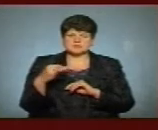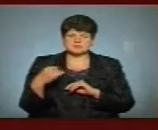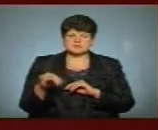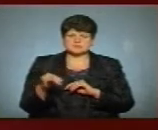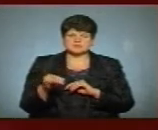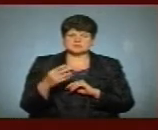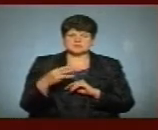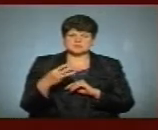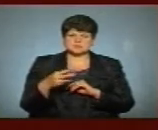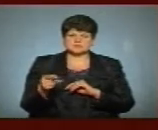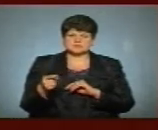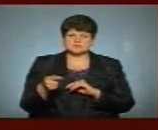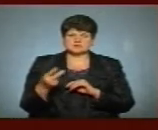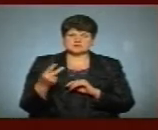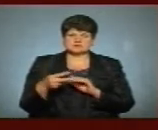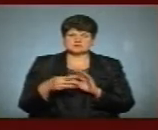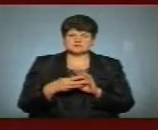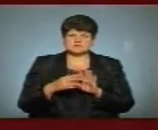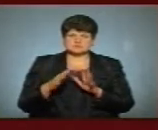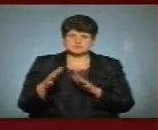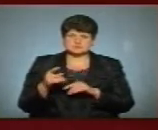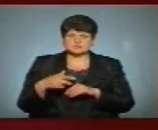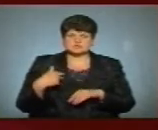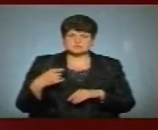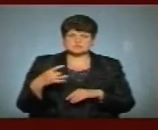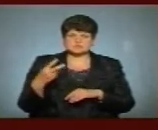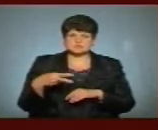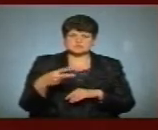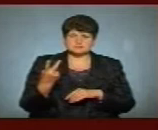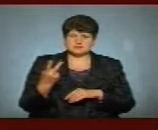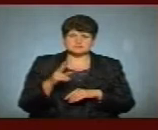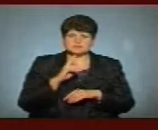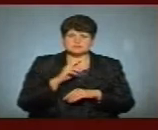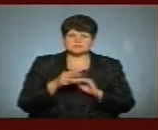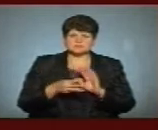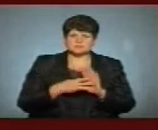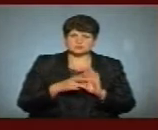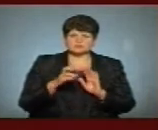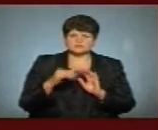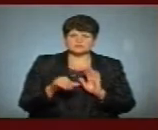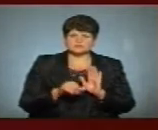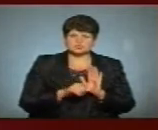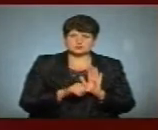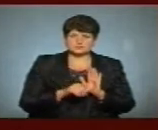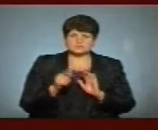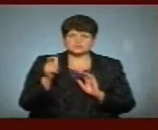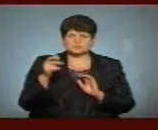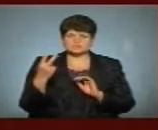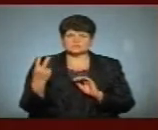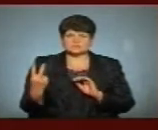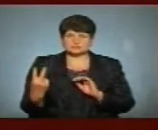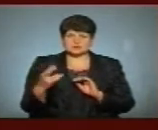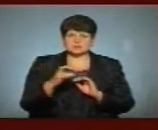30, у Тернополі – 28 випадків, у Заліщицькому районі – 22, у Кременецькому – 8, у Бучицькому – 6, в Чортківському – 2,